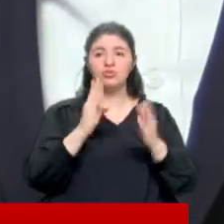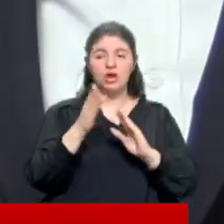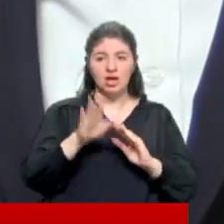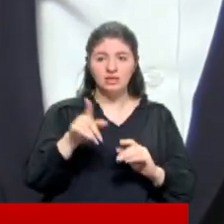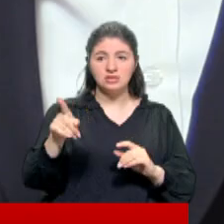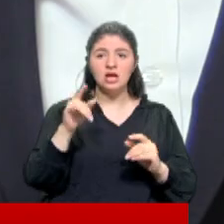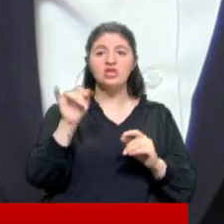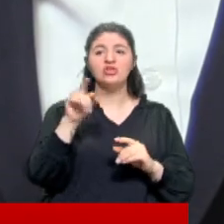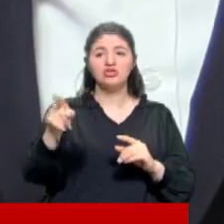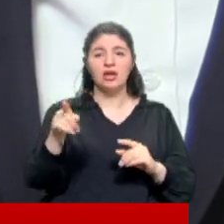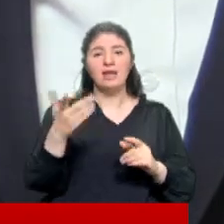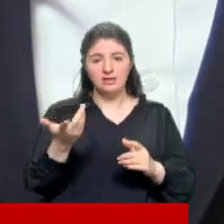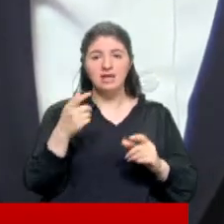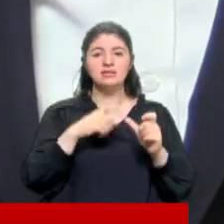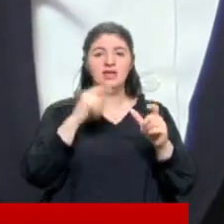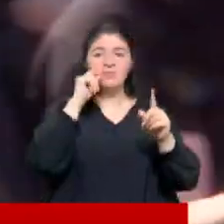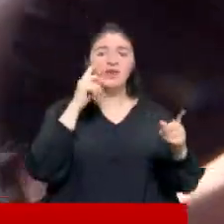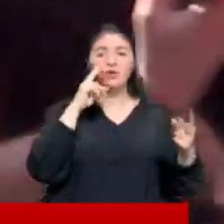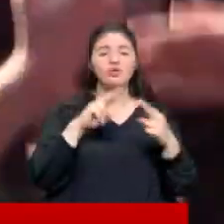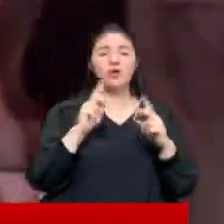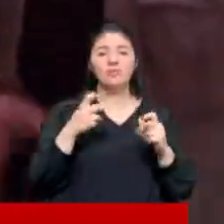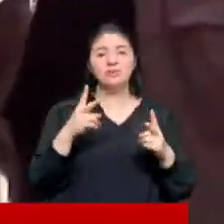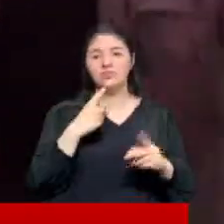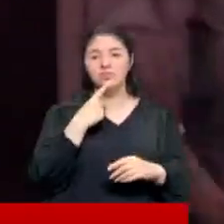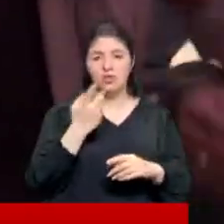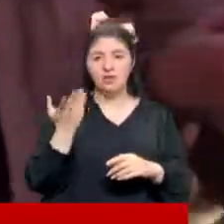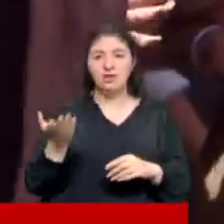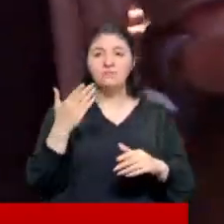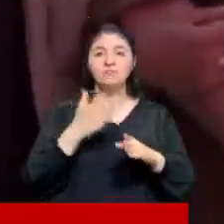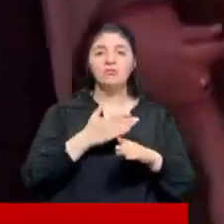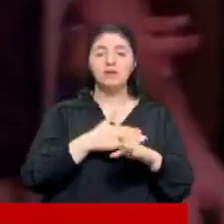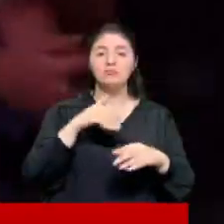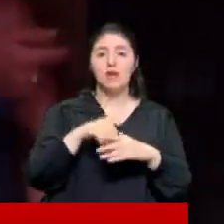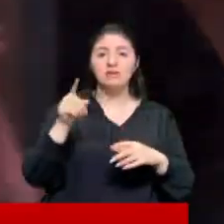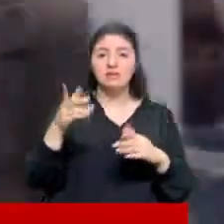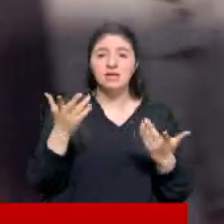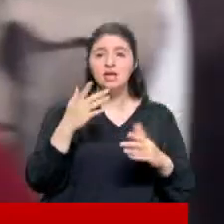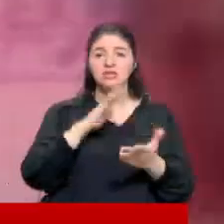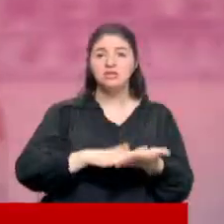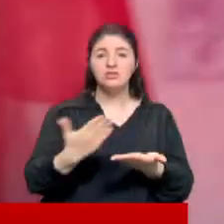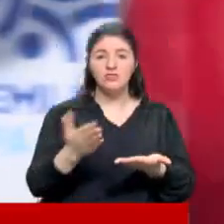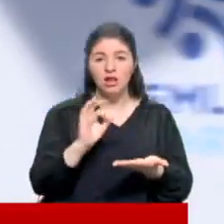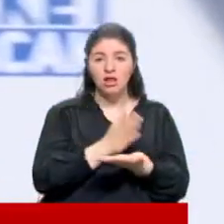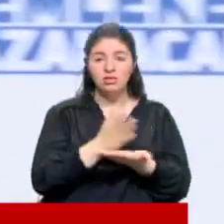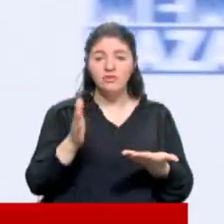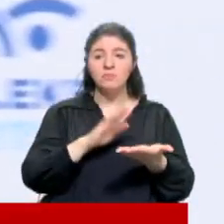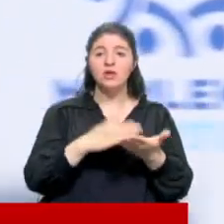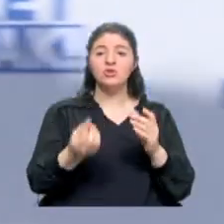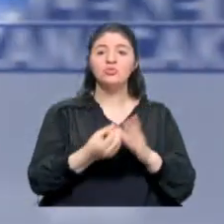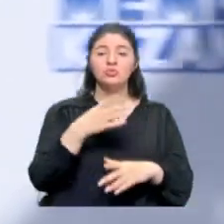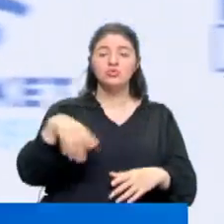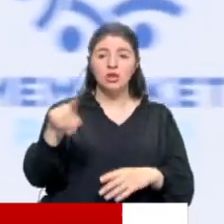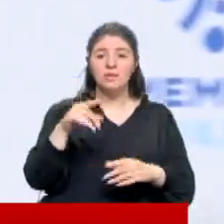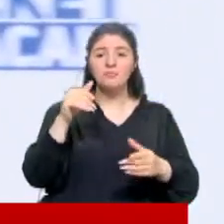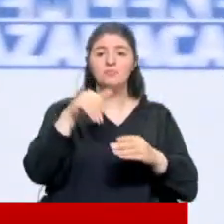kalırsa Muharrem İnce ile de Sinan Oğan'la da görüşebileceklerini söyledi. Memleket Partisi'ndense istifalar sürüyor. Partinin